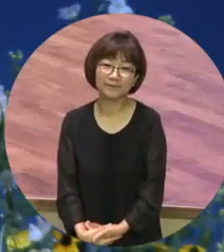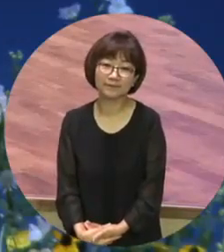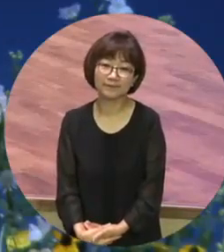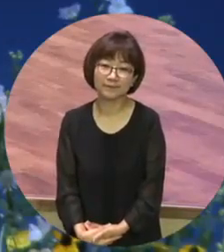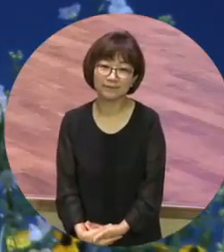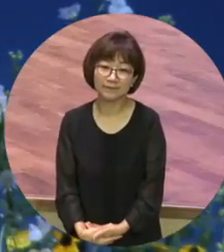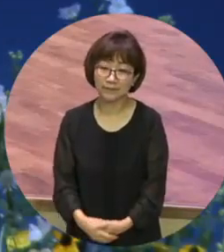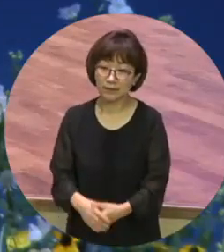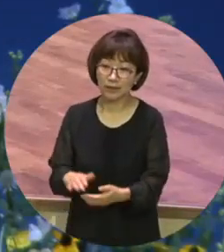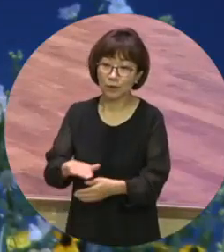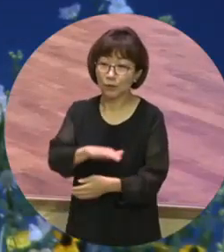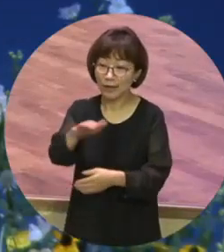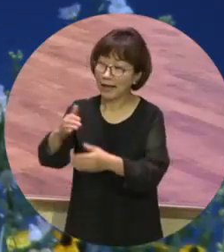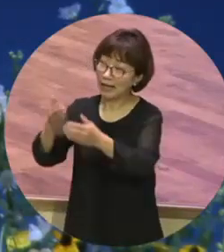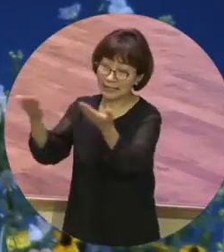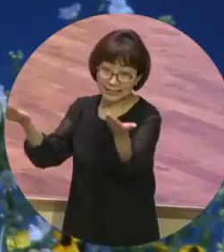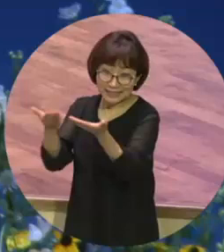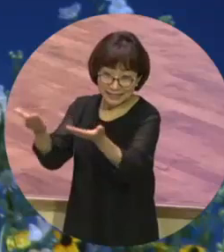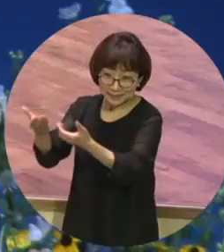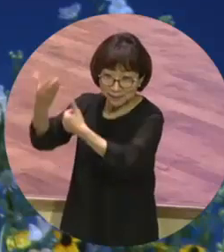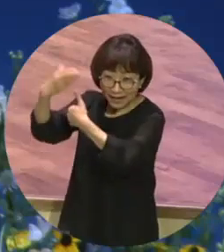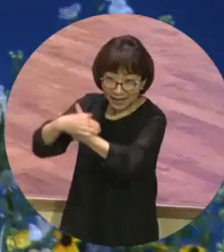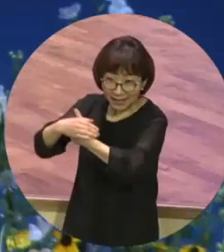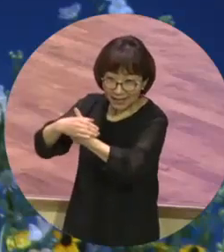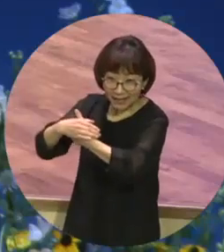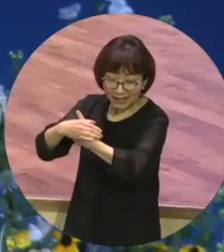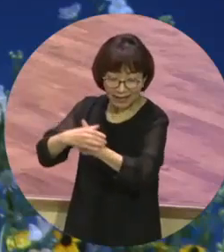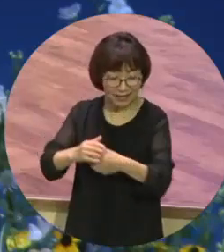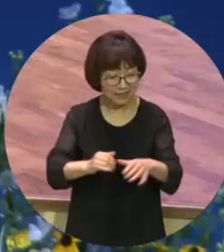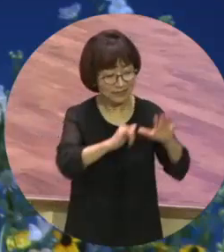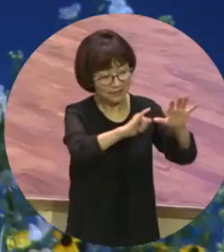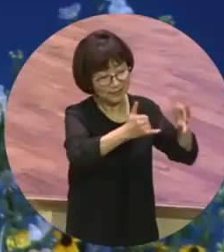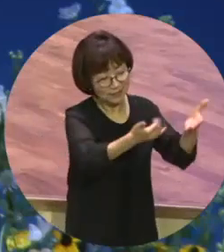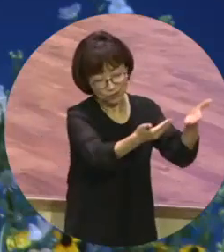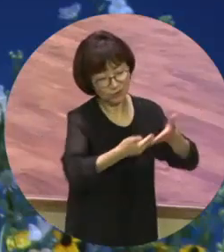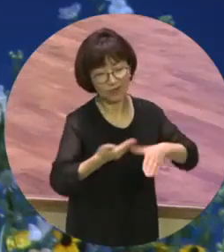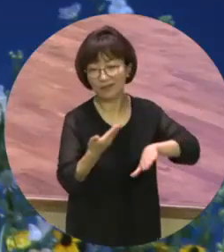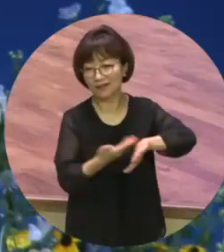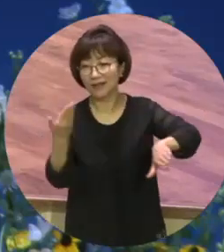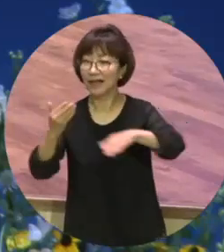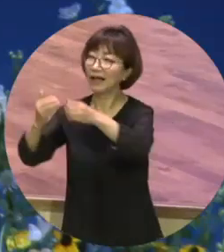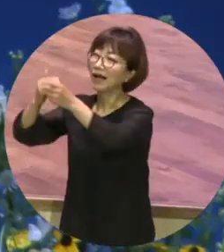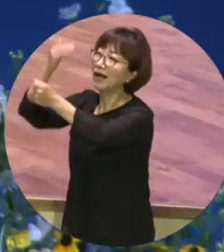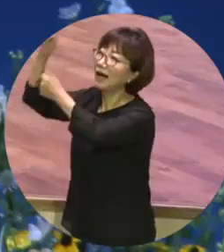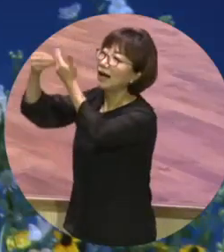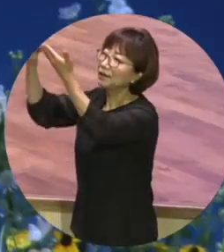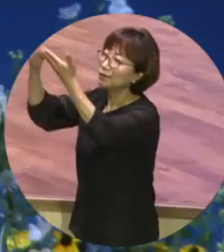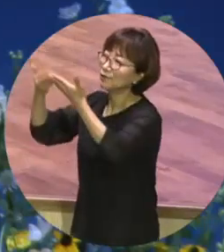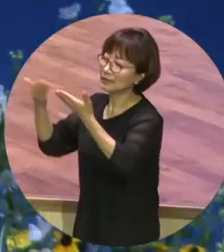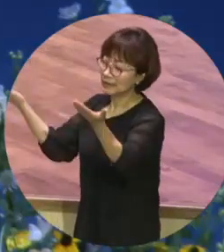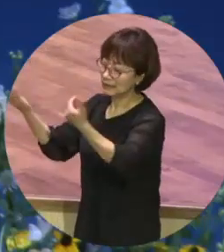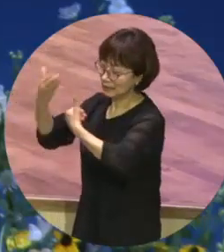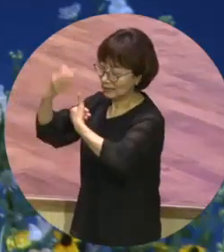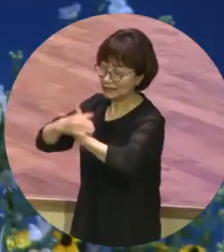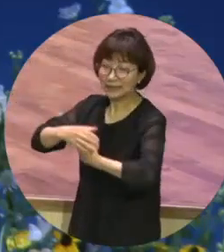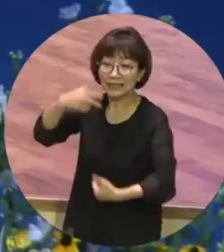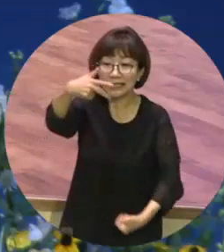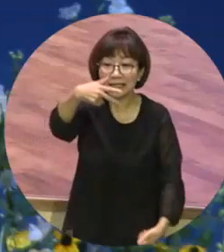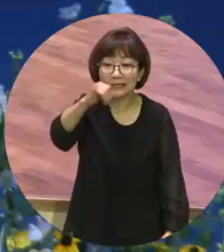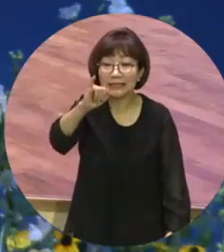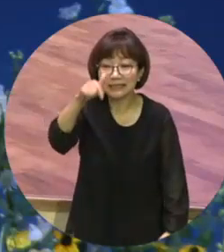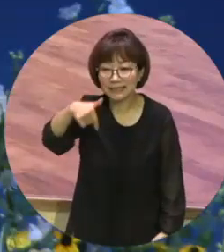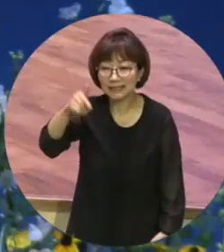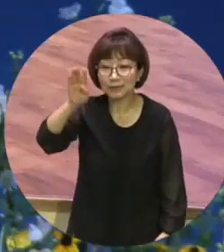하나님의 직분입니다. 세상이 주는 직분 아니에요. 하나님이 나에게 직분을 주셨구나.